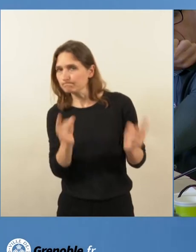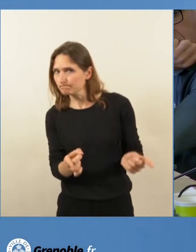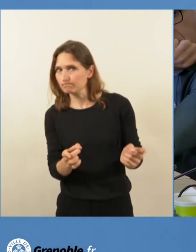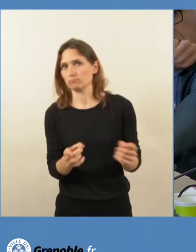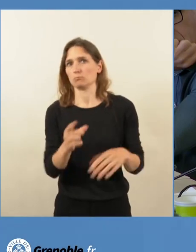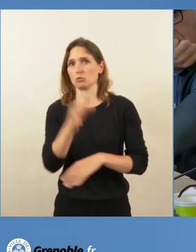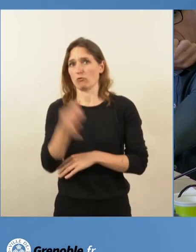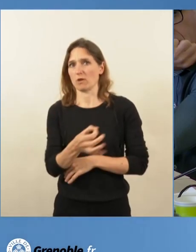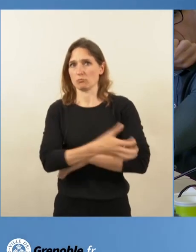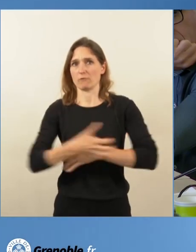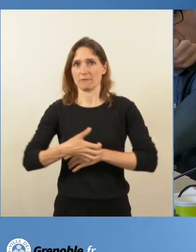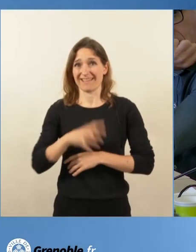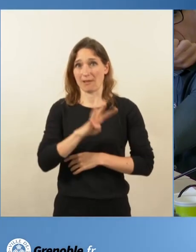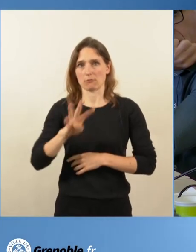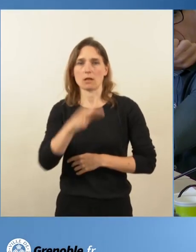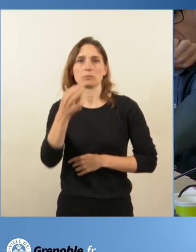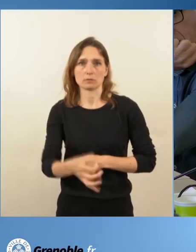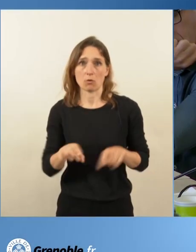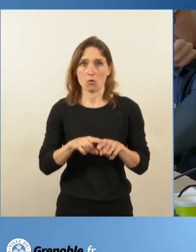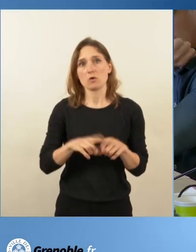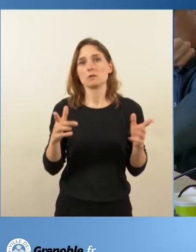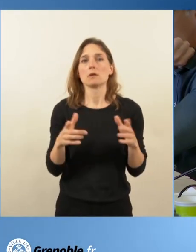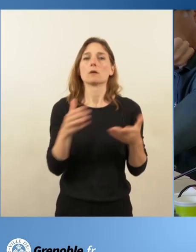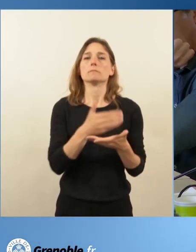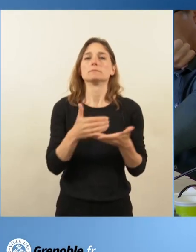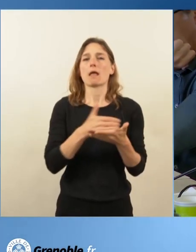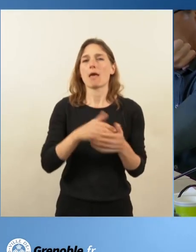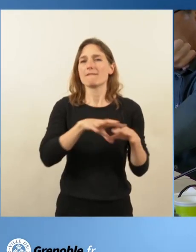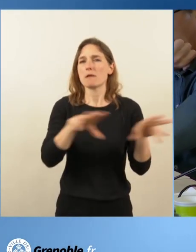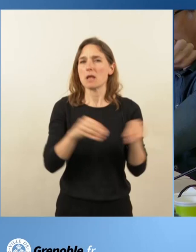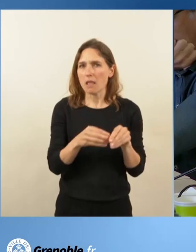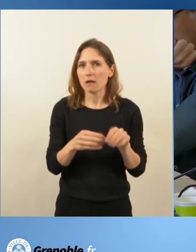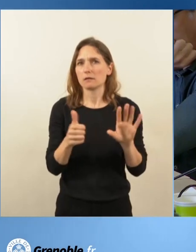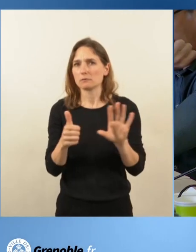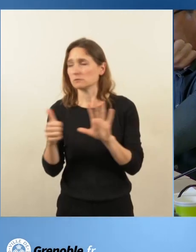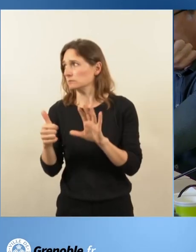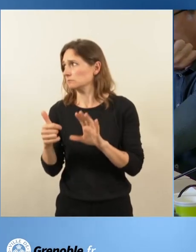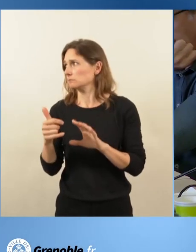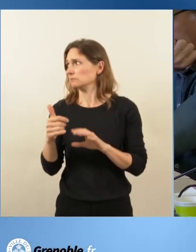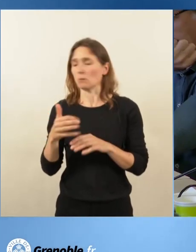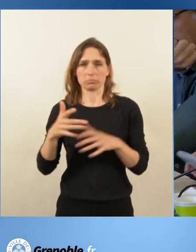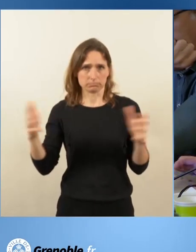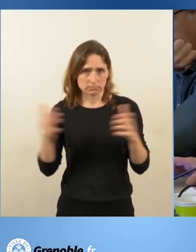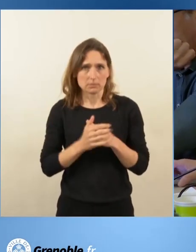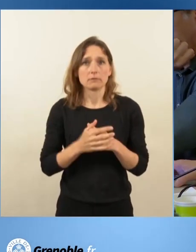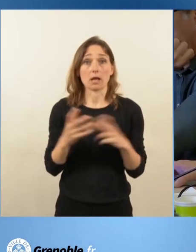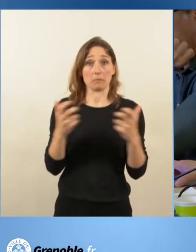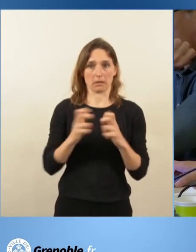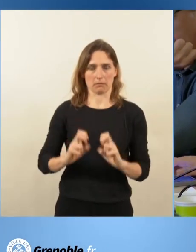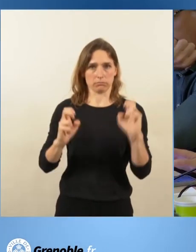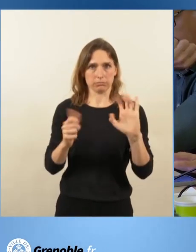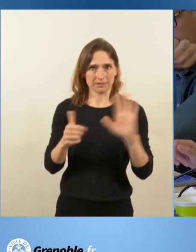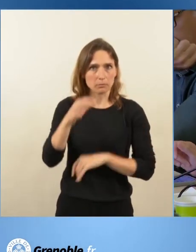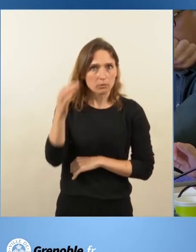44% et dont le coefficient familial serait de 600 voit son tarif augmenter de 6% par rapport aux précédents